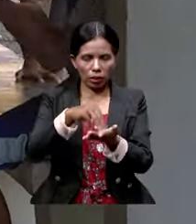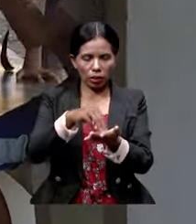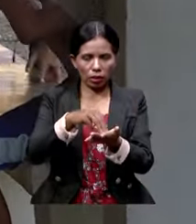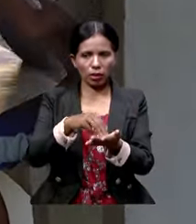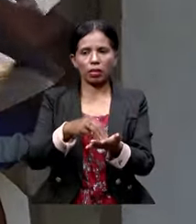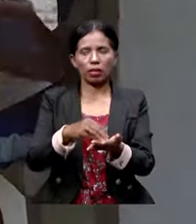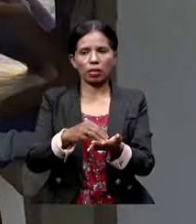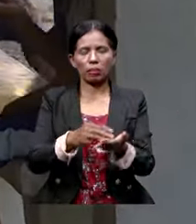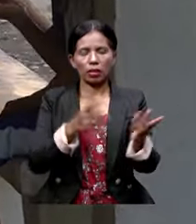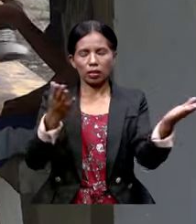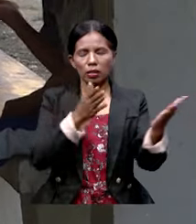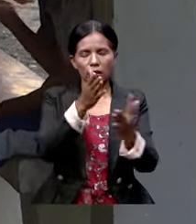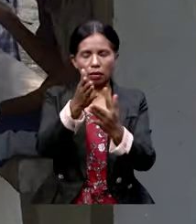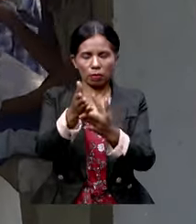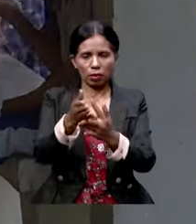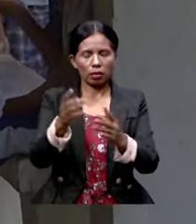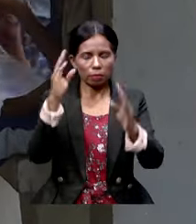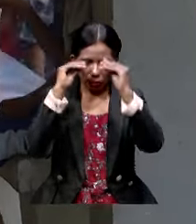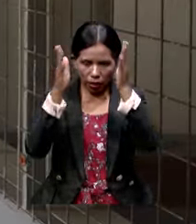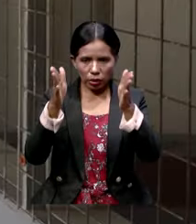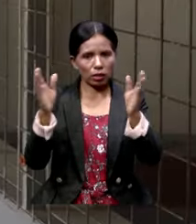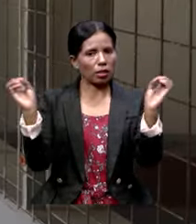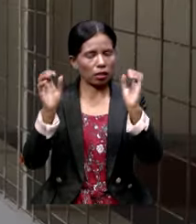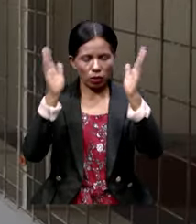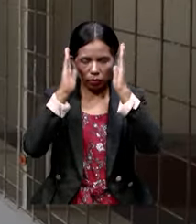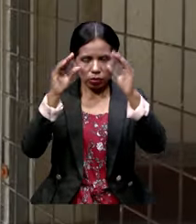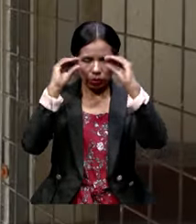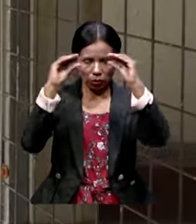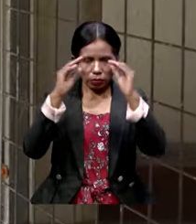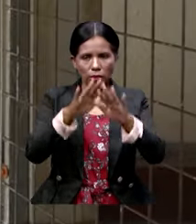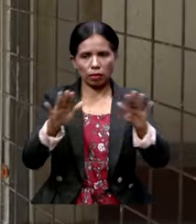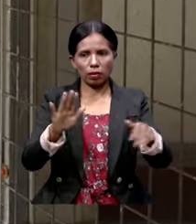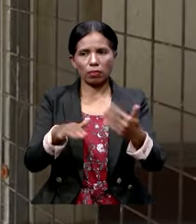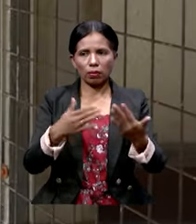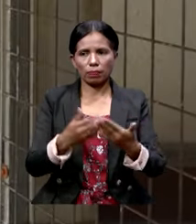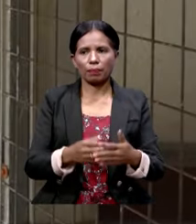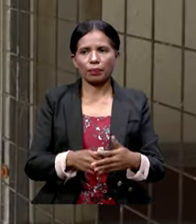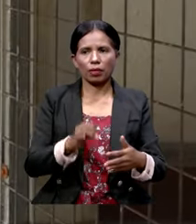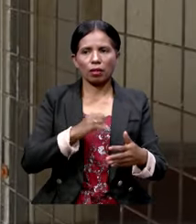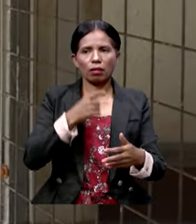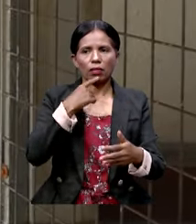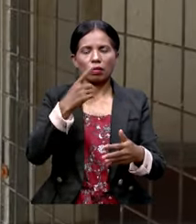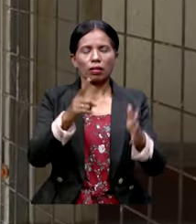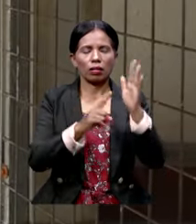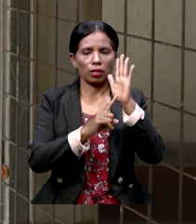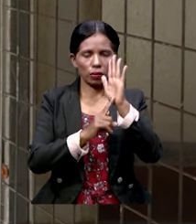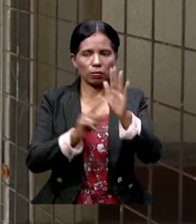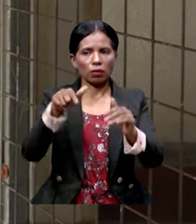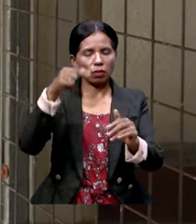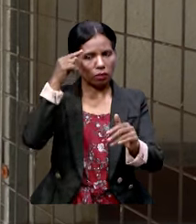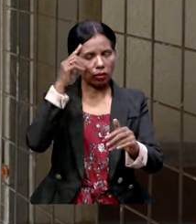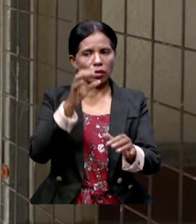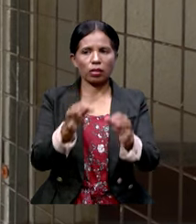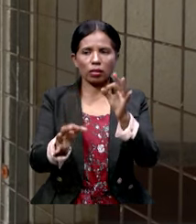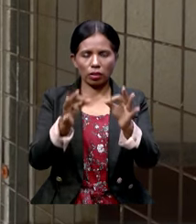tamu mai beda implikan ini ya konsentrasi. No itu labarik sih lah. Hal somente hato det ba governo.